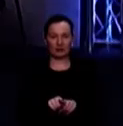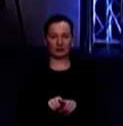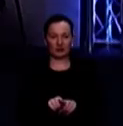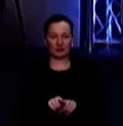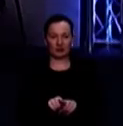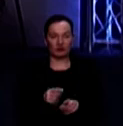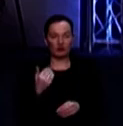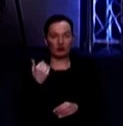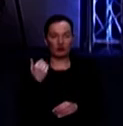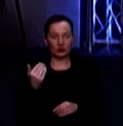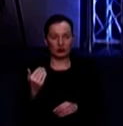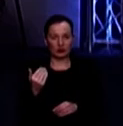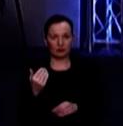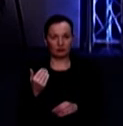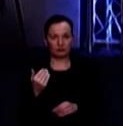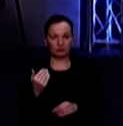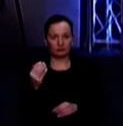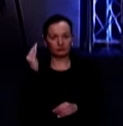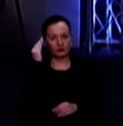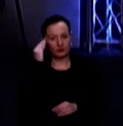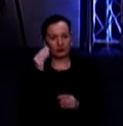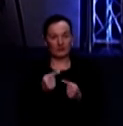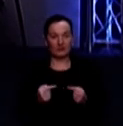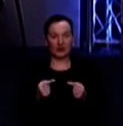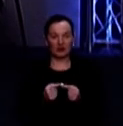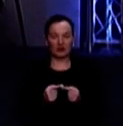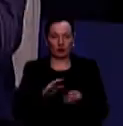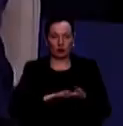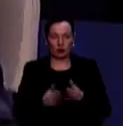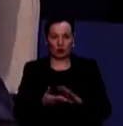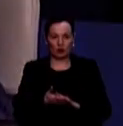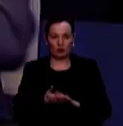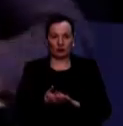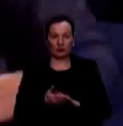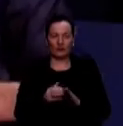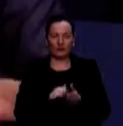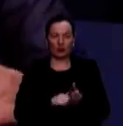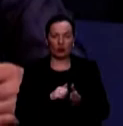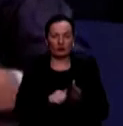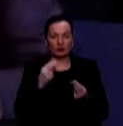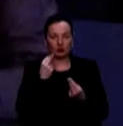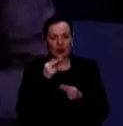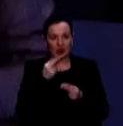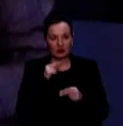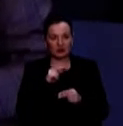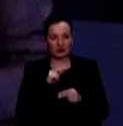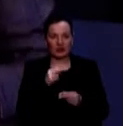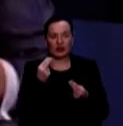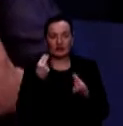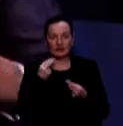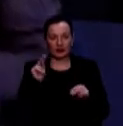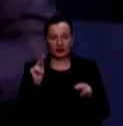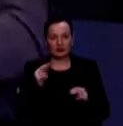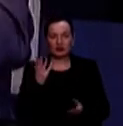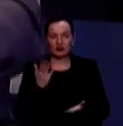керувалися певними умовами. Ну, дивіться, по поводу якості, от правильно було сказано, що якість, вона,